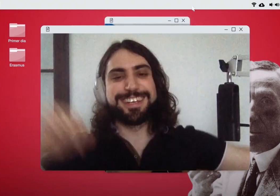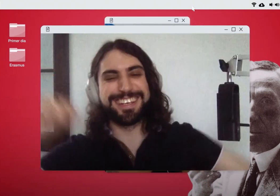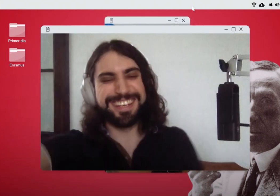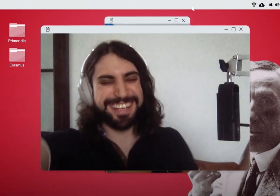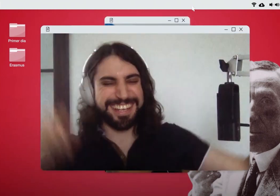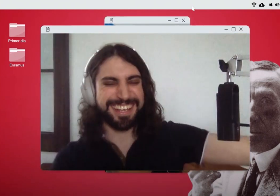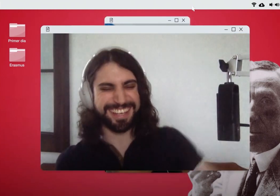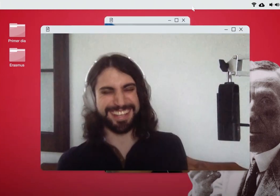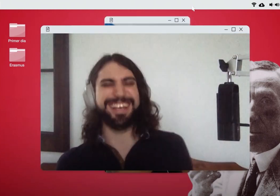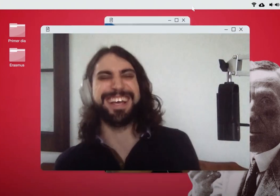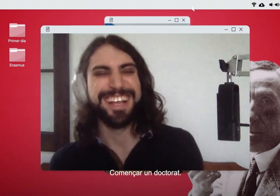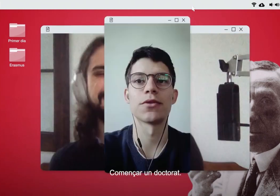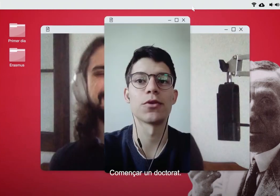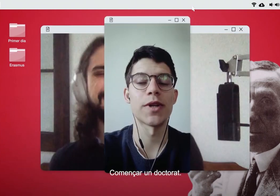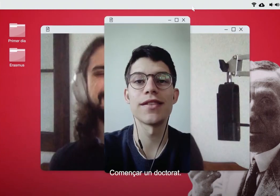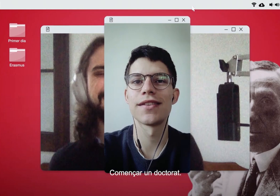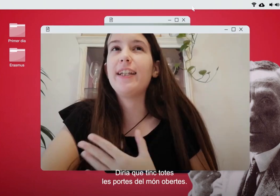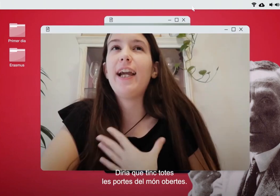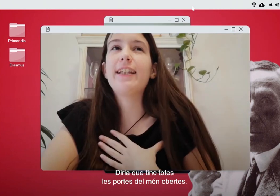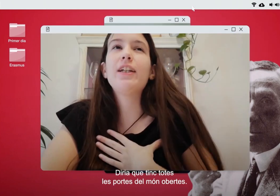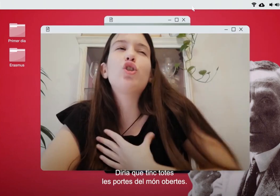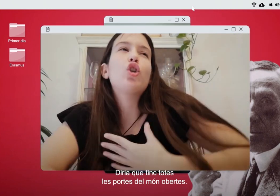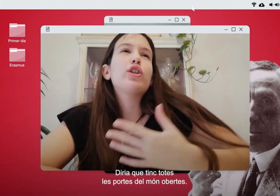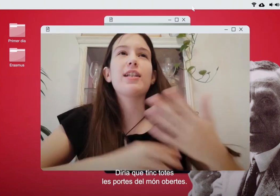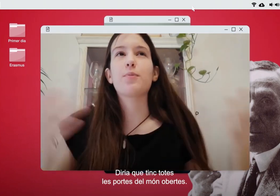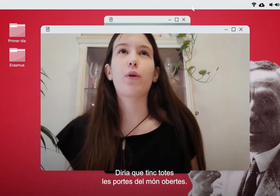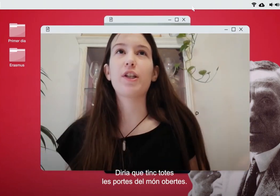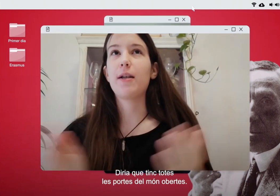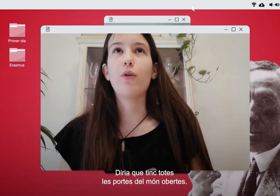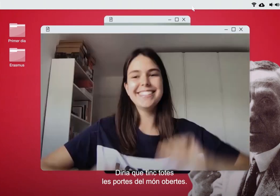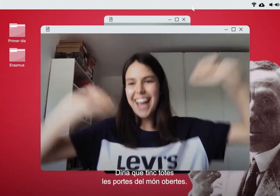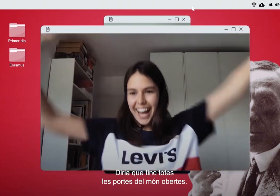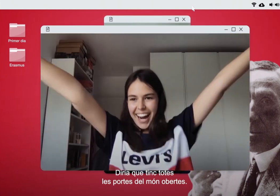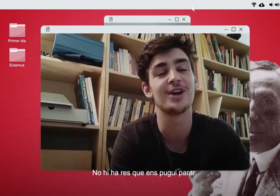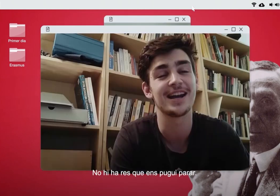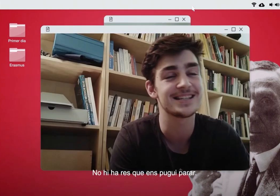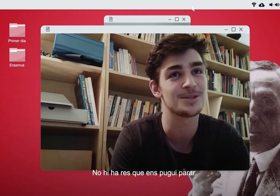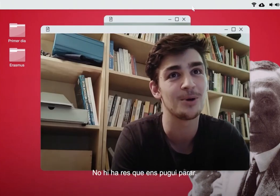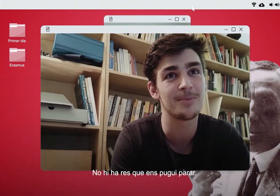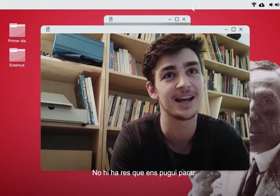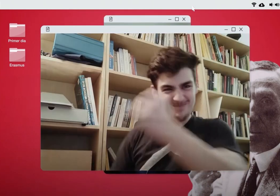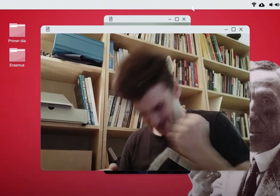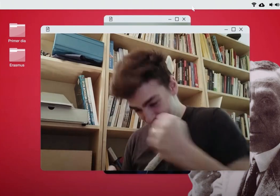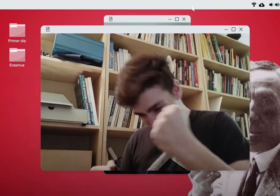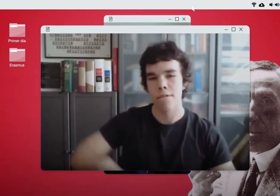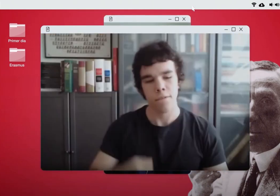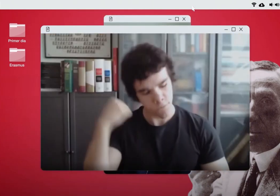aquí. Començar un doctorat? Diria que tinc totes les portes del món obertes. No hi ha res que ens pugui